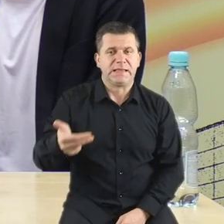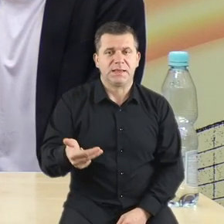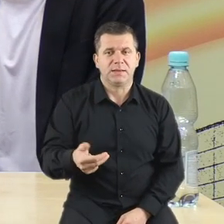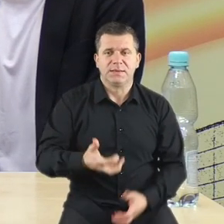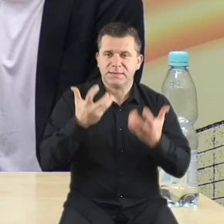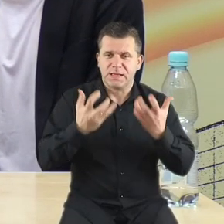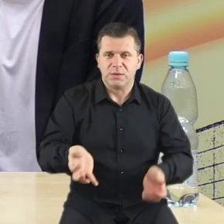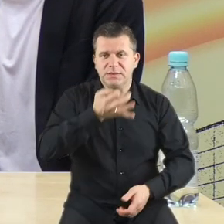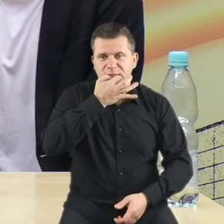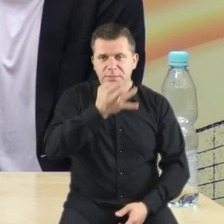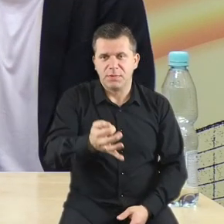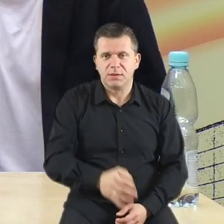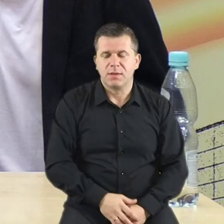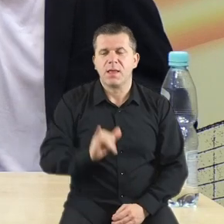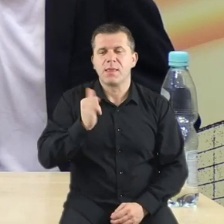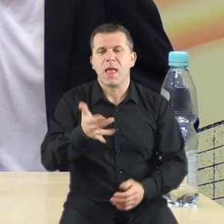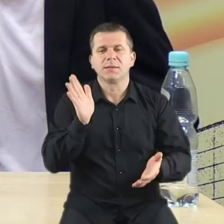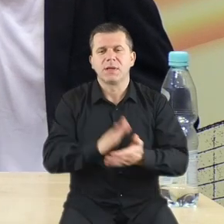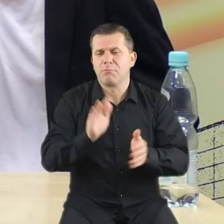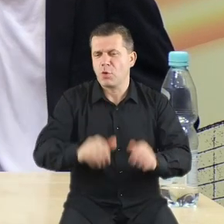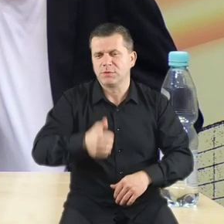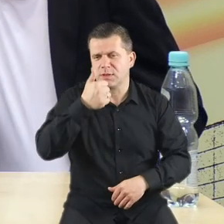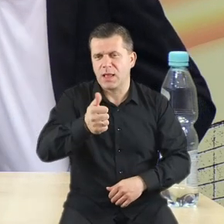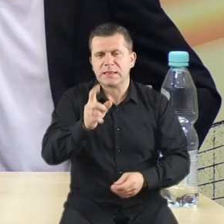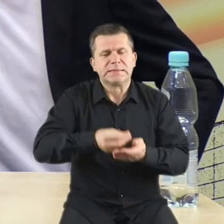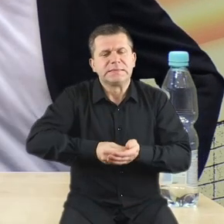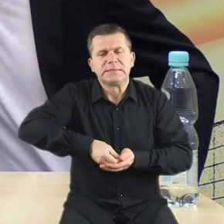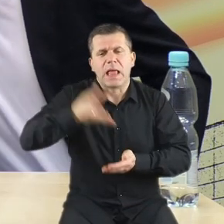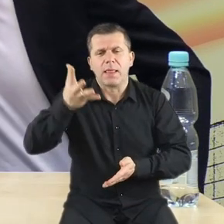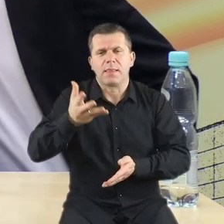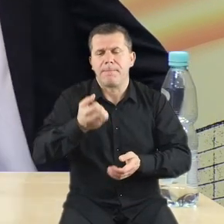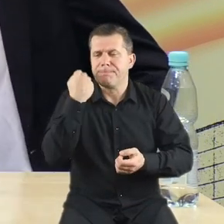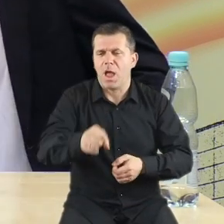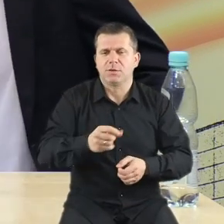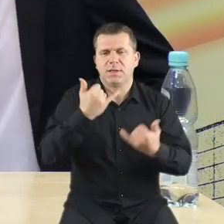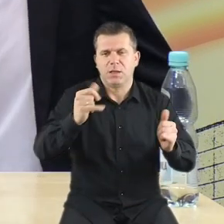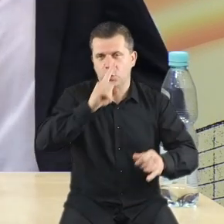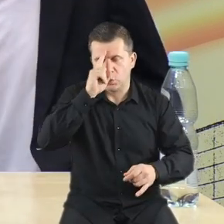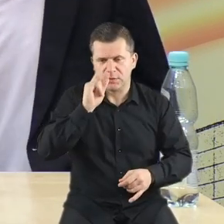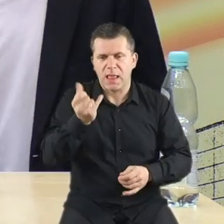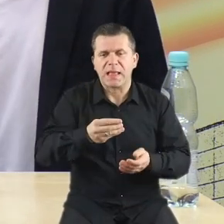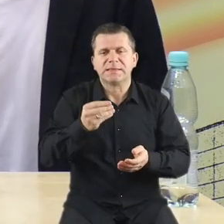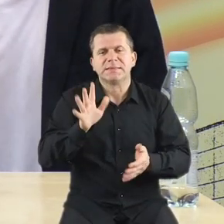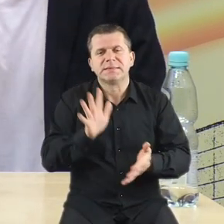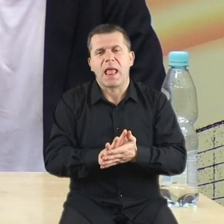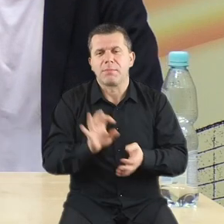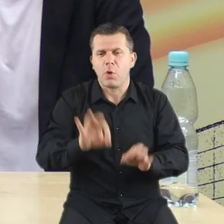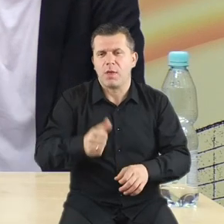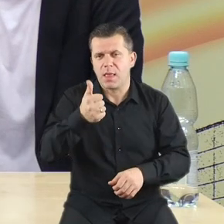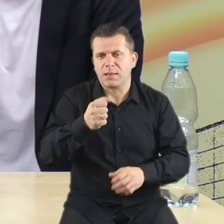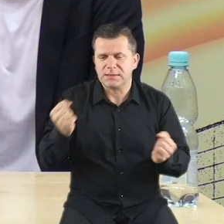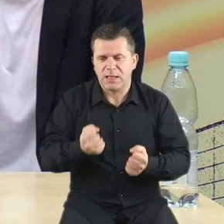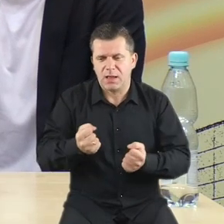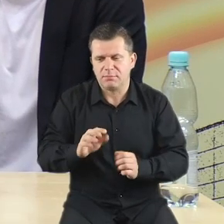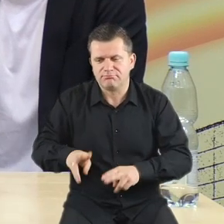zapytać, jakie cechy, może jedną cechę ceni pan najbardziej w innych ludziach, jaką cechę, może też jedną, stara się pan kształtować w sobie